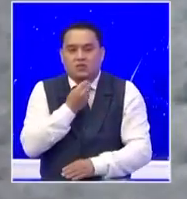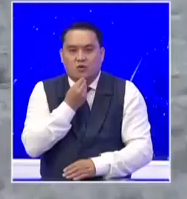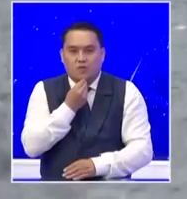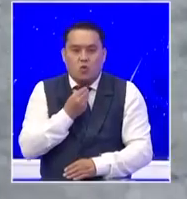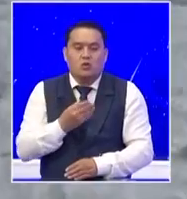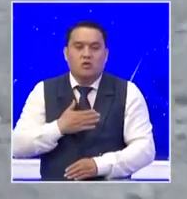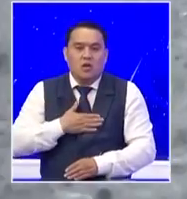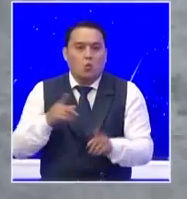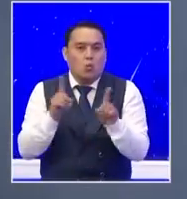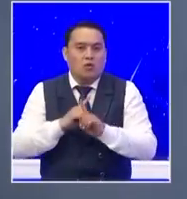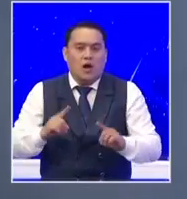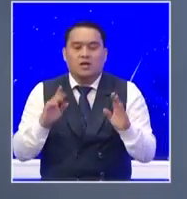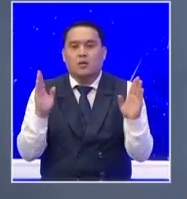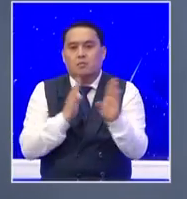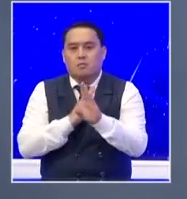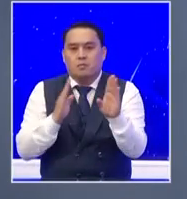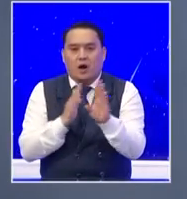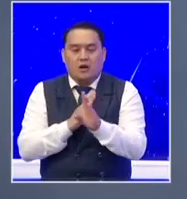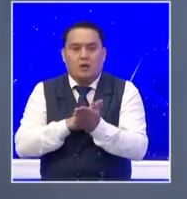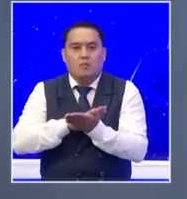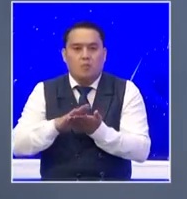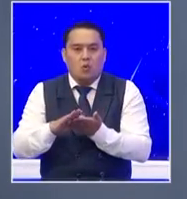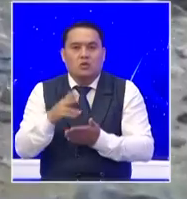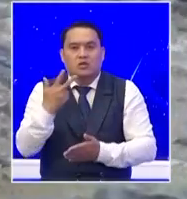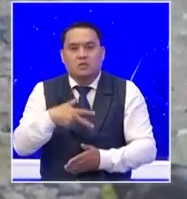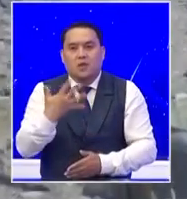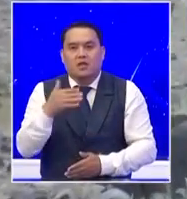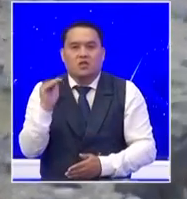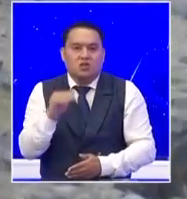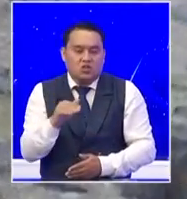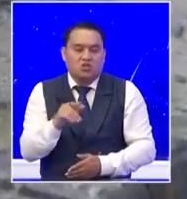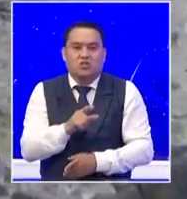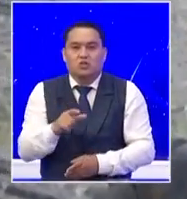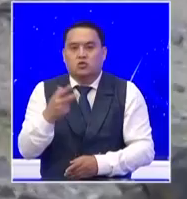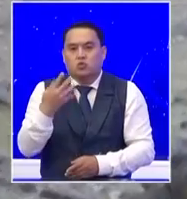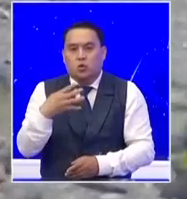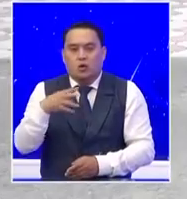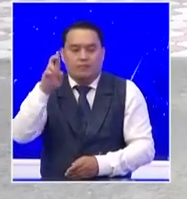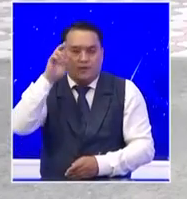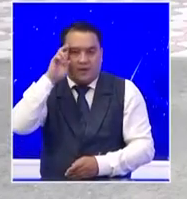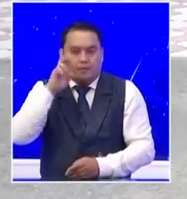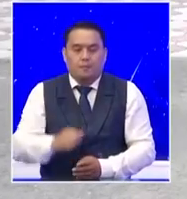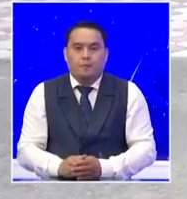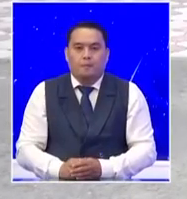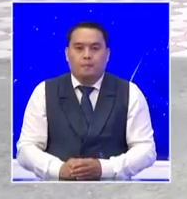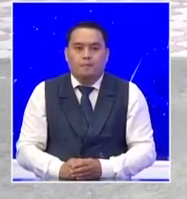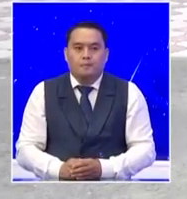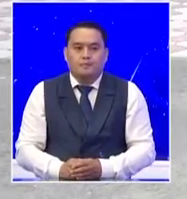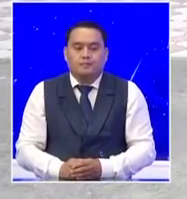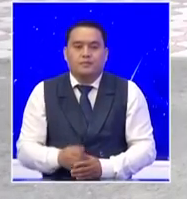лицезреть на них, этот уникальный парк посещают более 35 тысяч туристов из 40 стран мира. Национальный